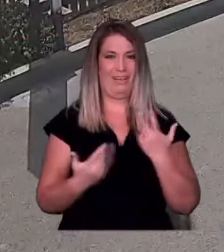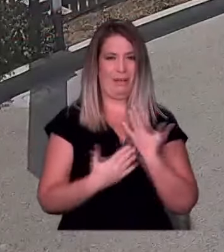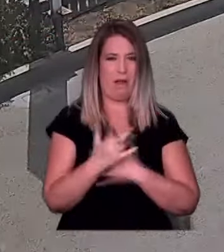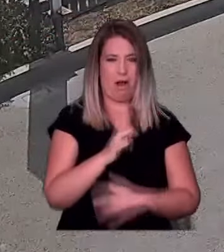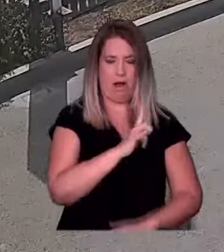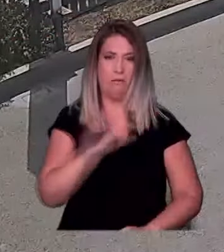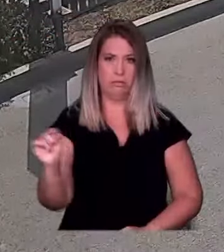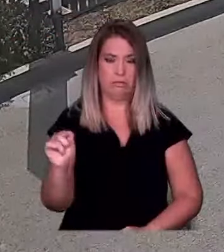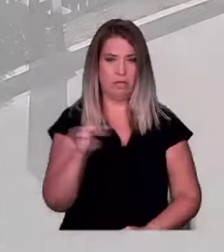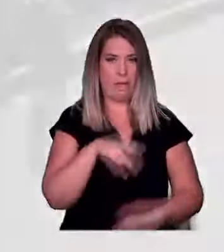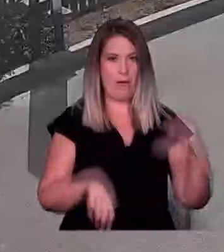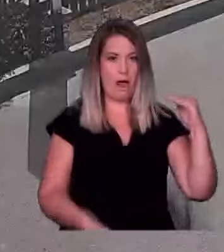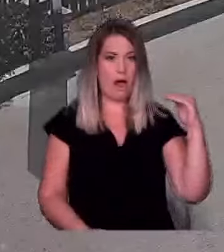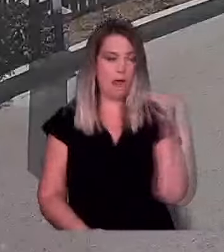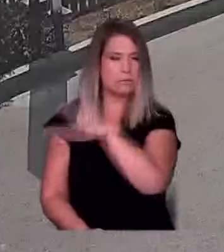βολίδα.